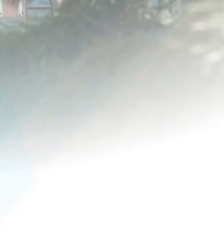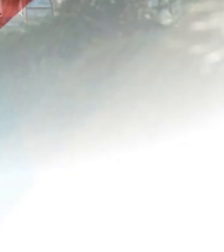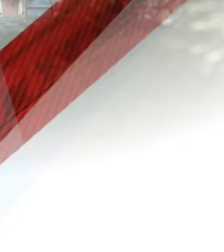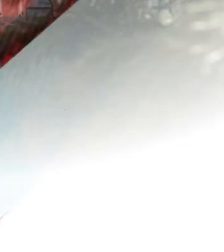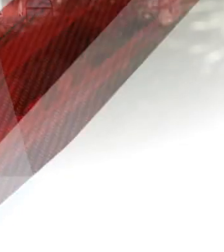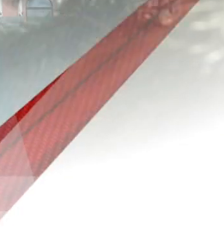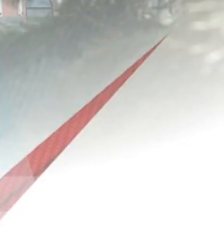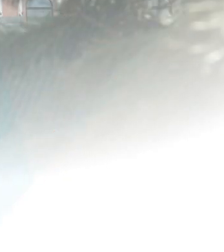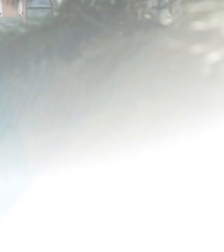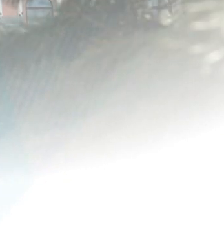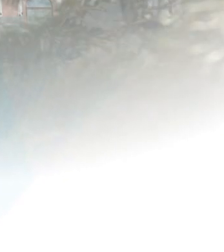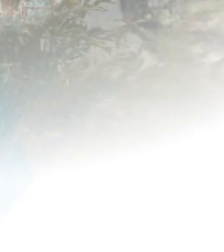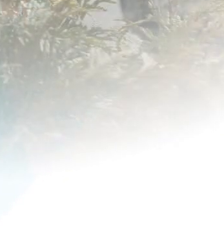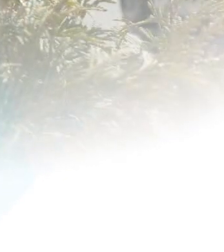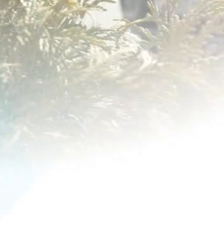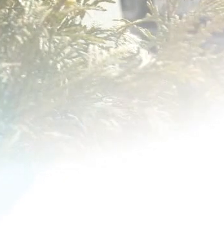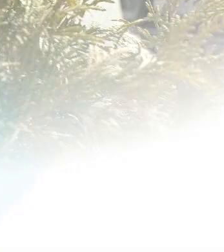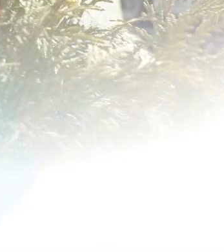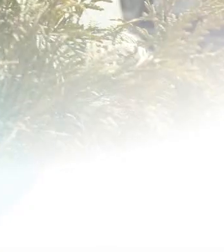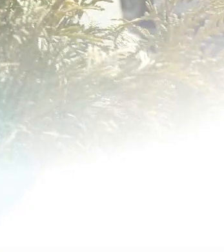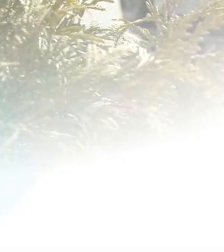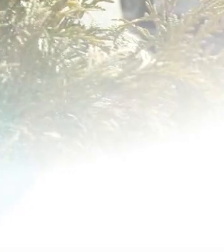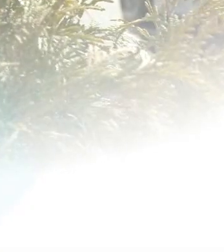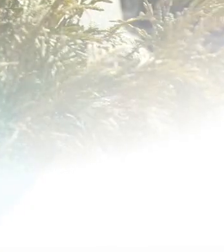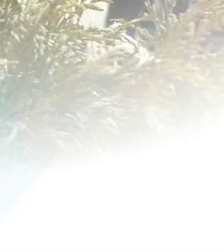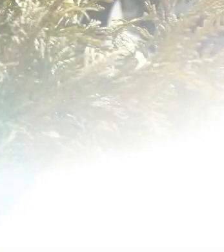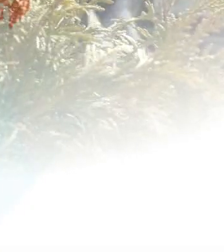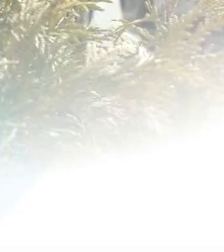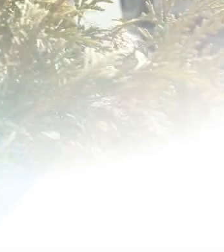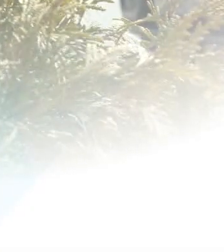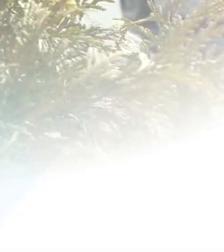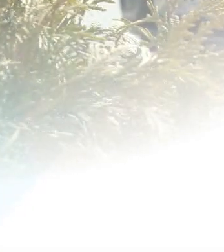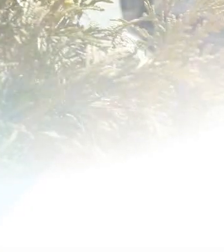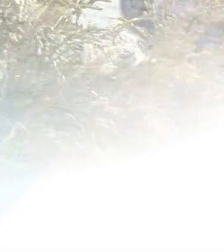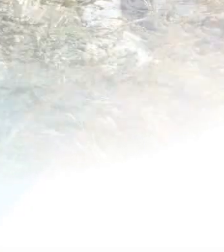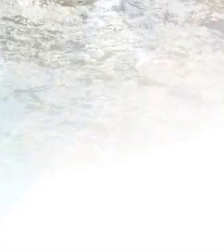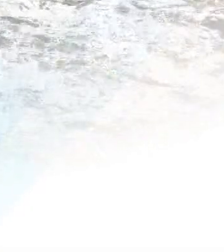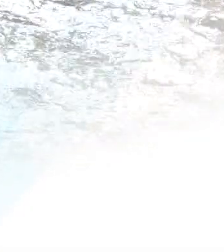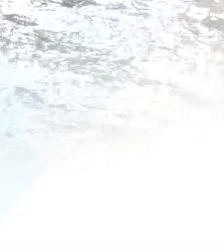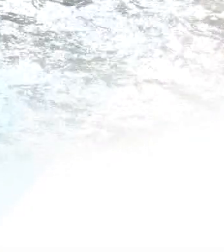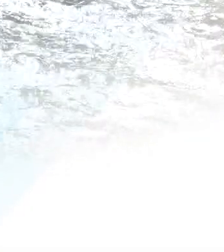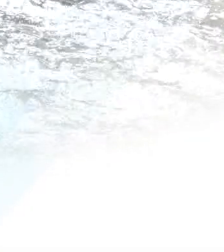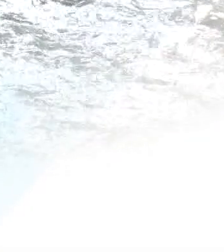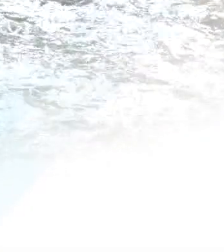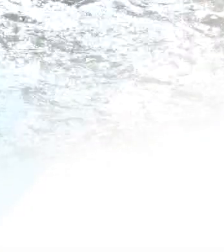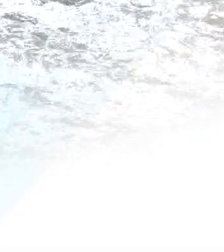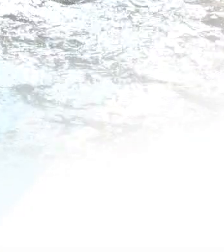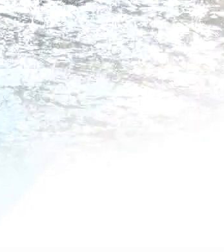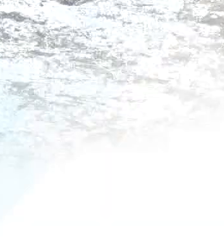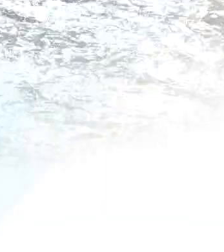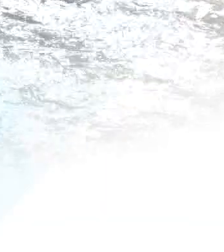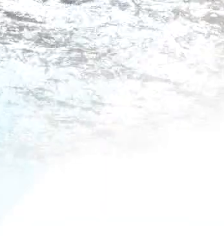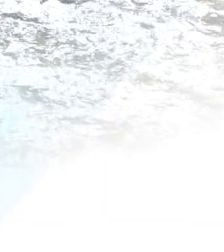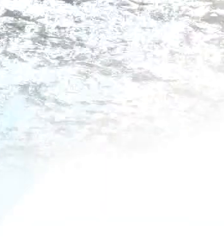культур. Напрыклад, лён пасля матруны ўжо не сеялі. Другі прысвятак, які адзначаецца 31 мая